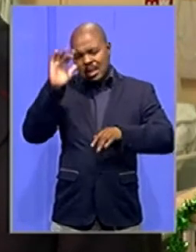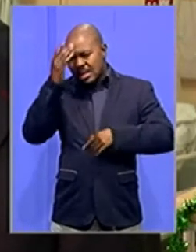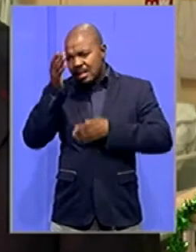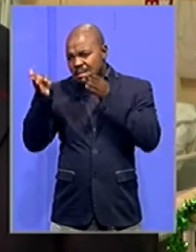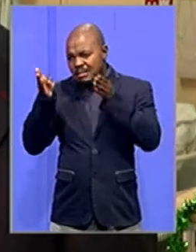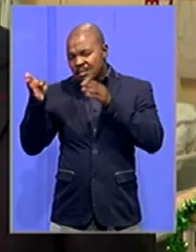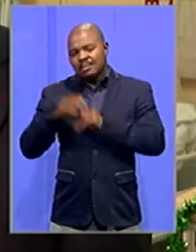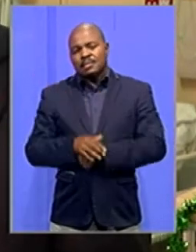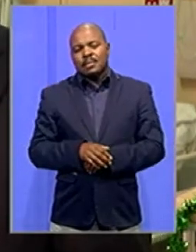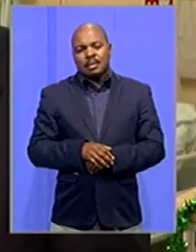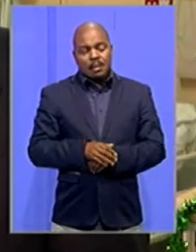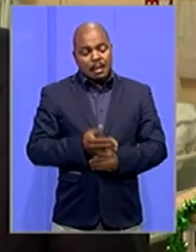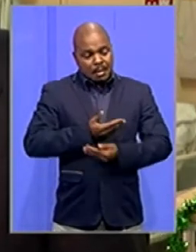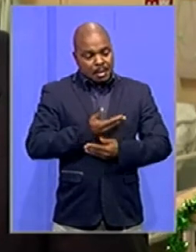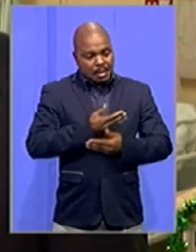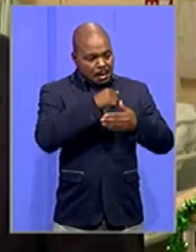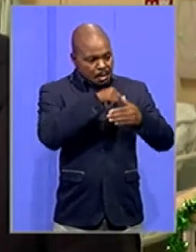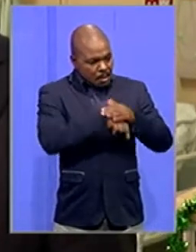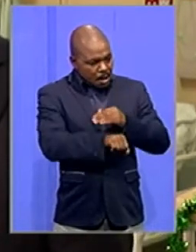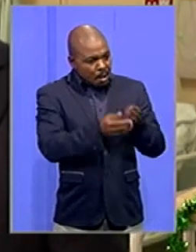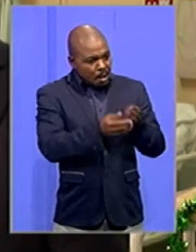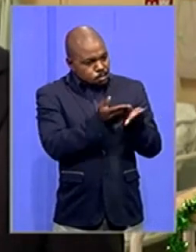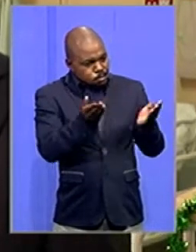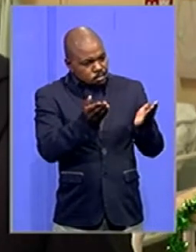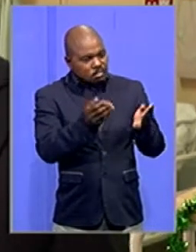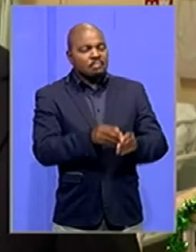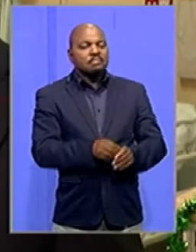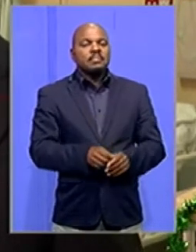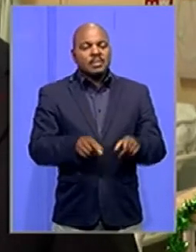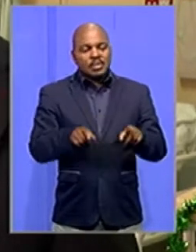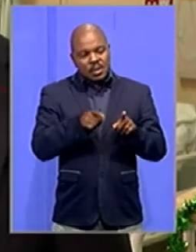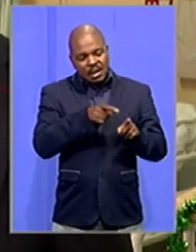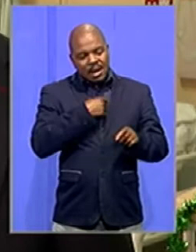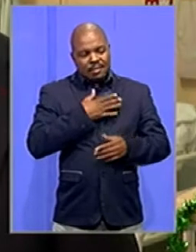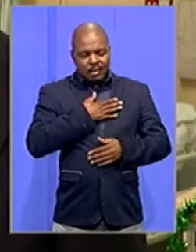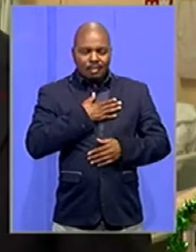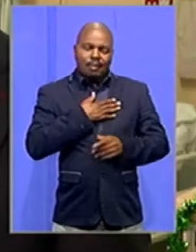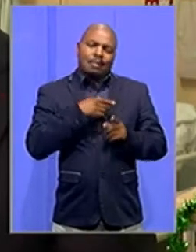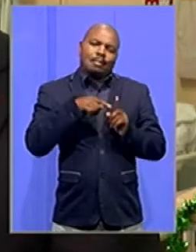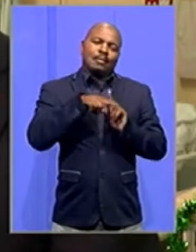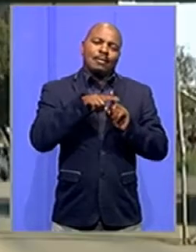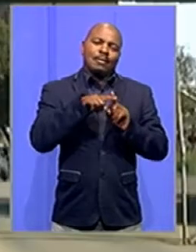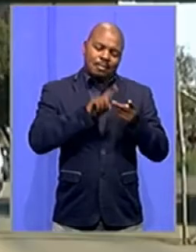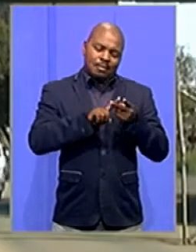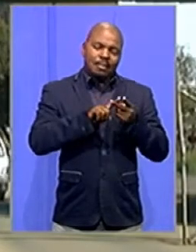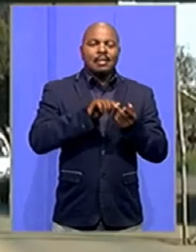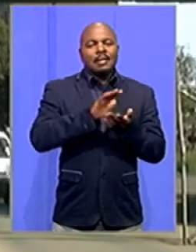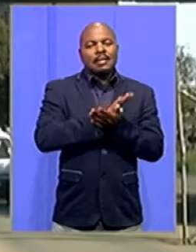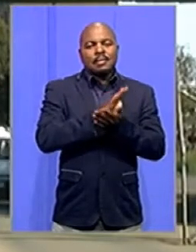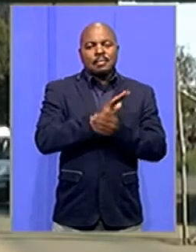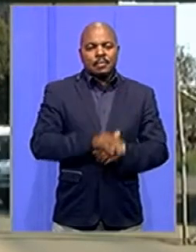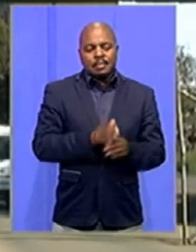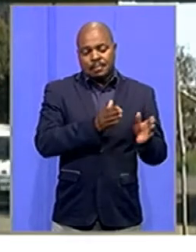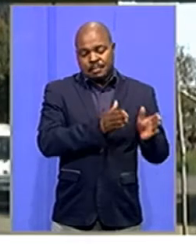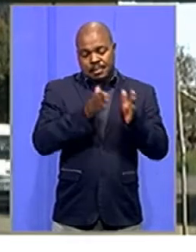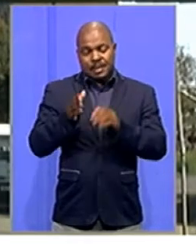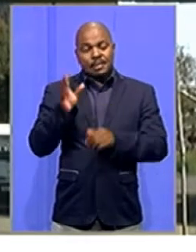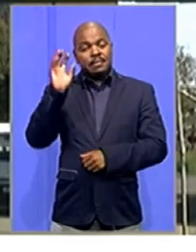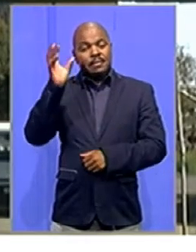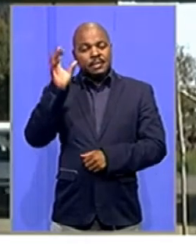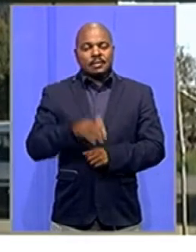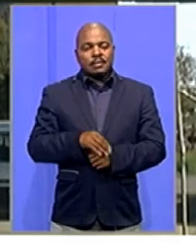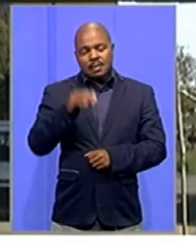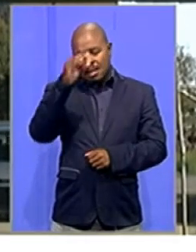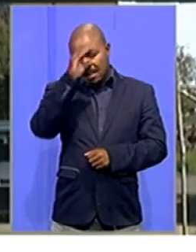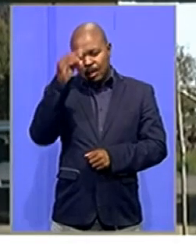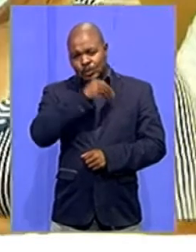so a masea mantsi a mantšha tsalwa ba re na tshepongyana le boitumelo. Free State baoki le dingaka ba